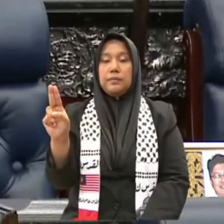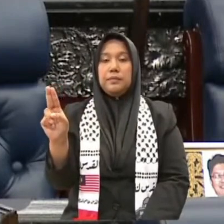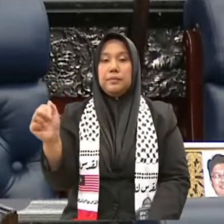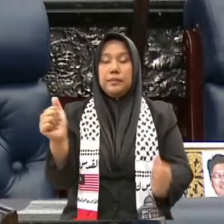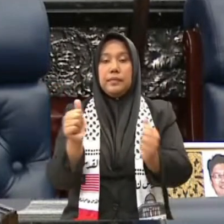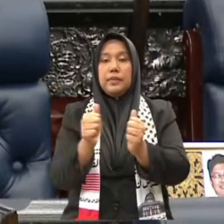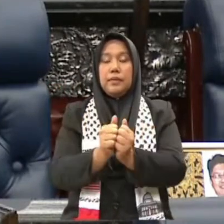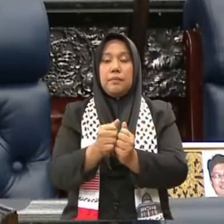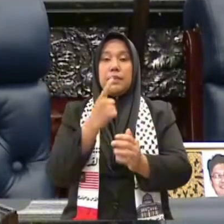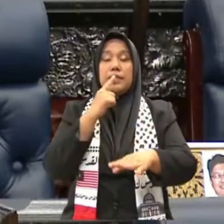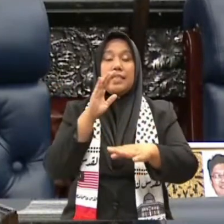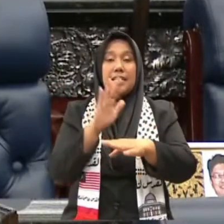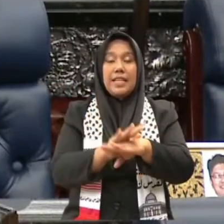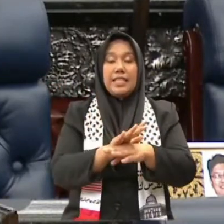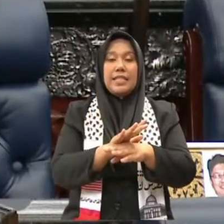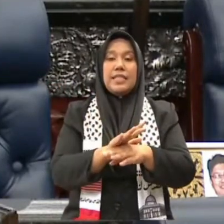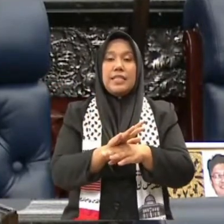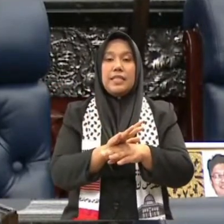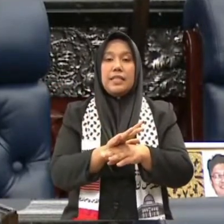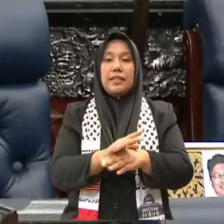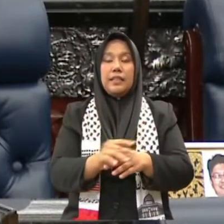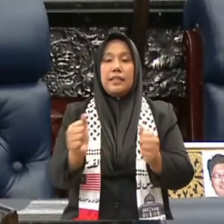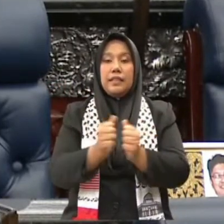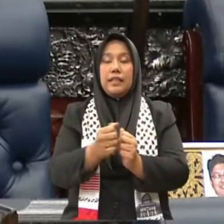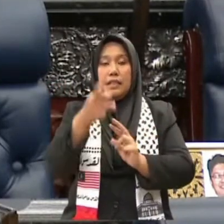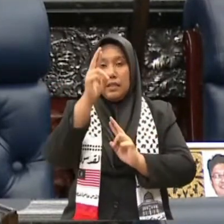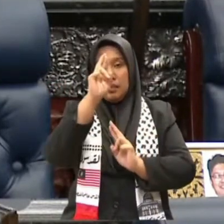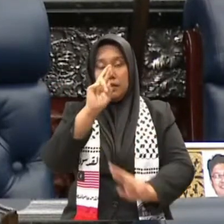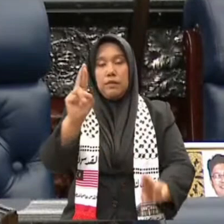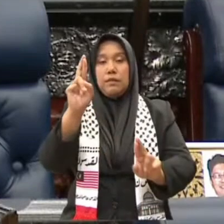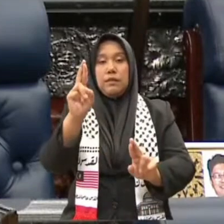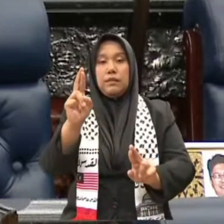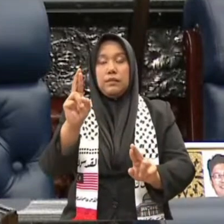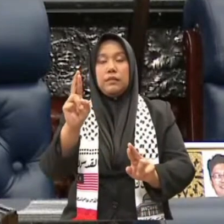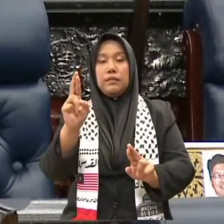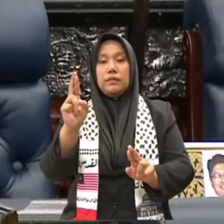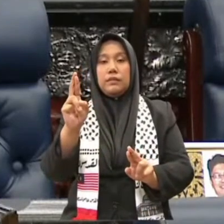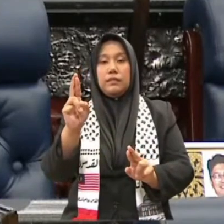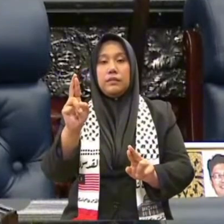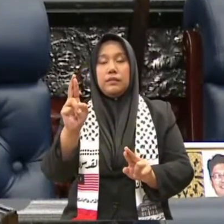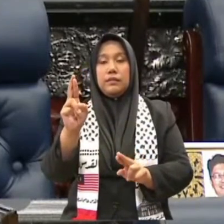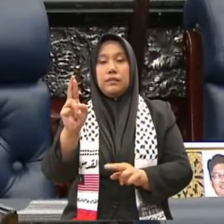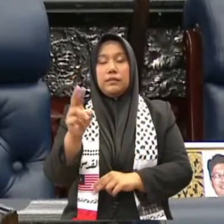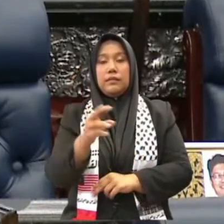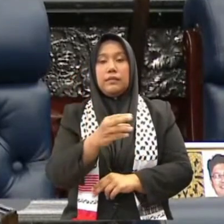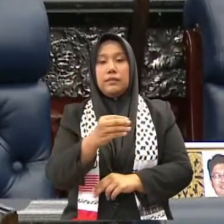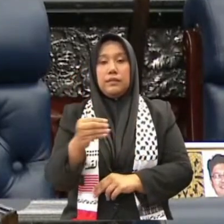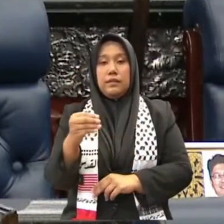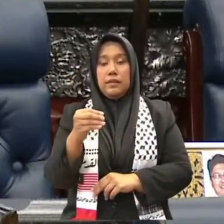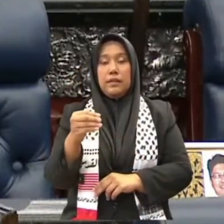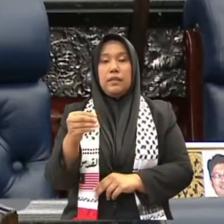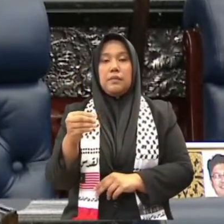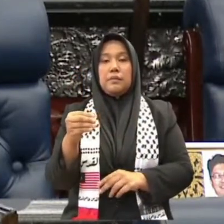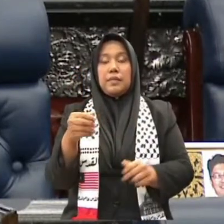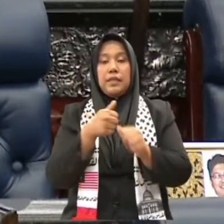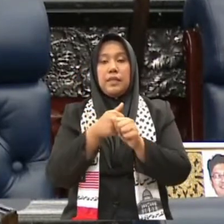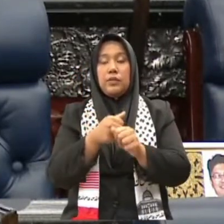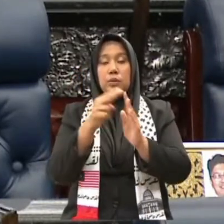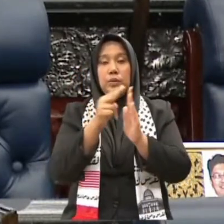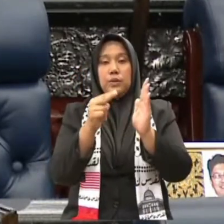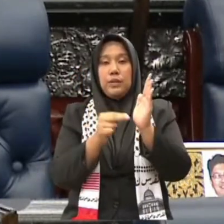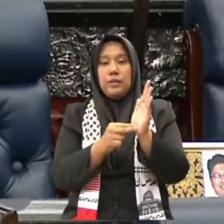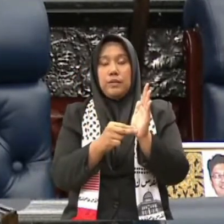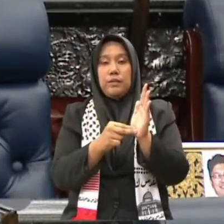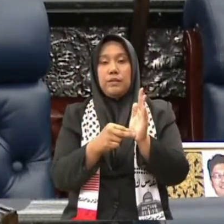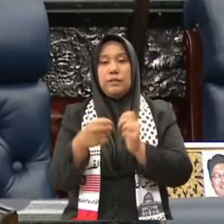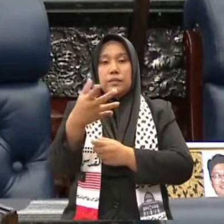of Indonesia in respect of the common guidelines concerning treatment of fishermen for